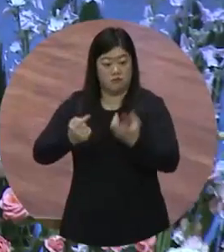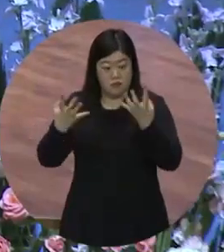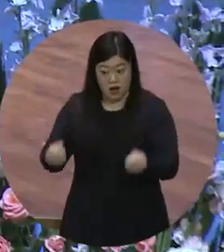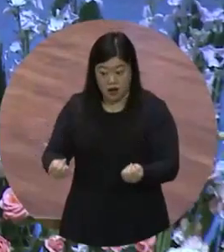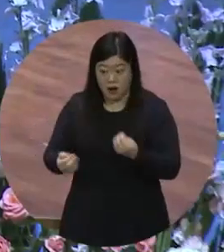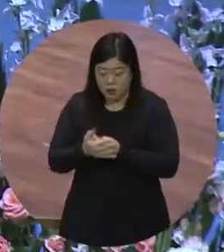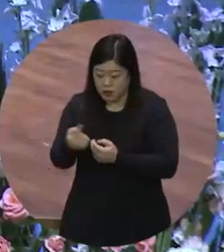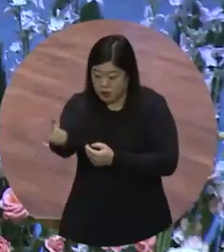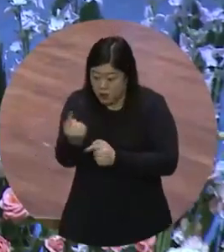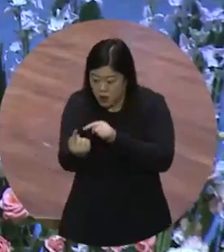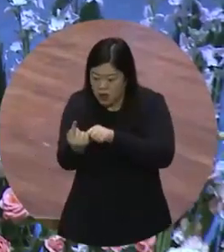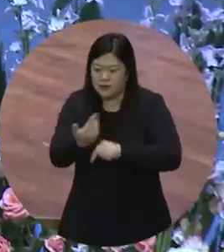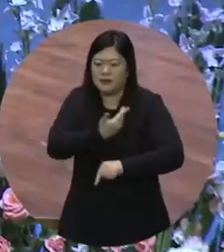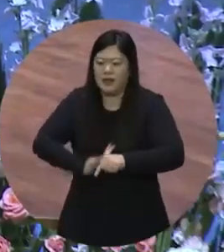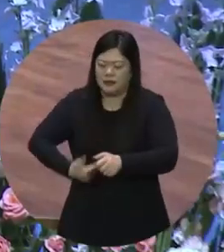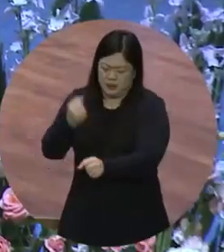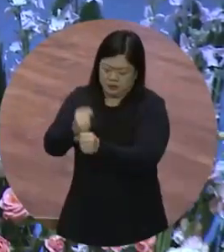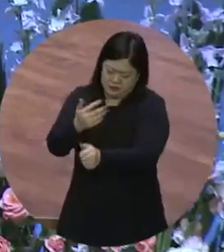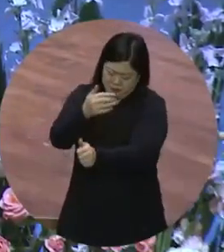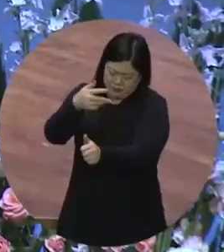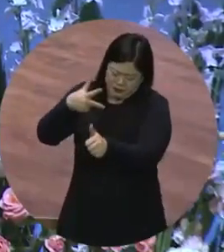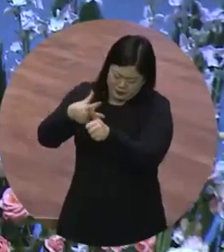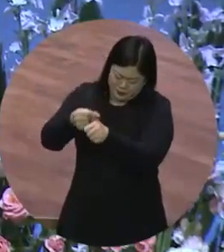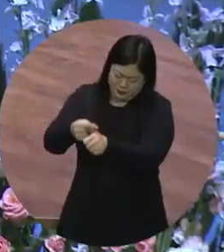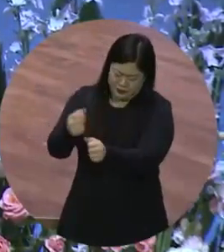그 제대로 선교 후에 제대로 잡았어요 방향을.